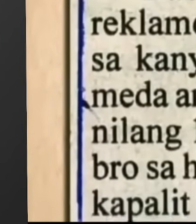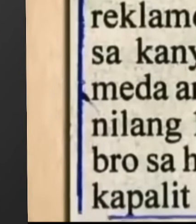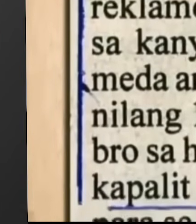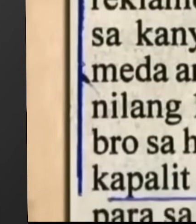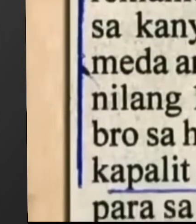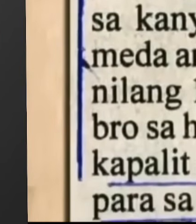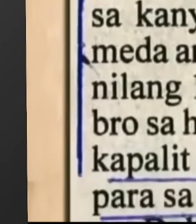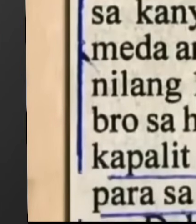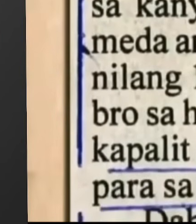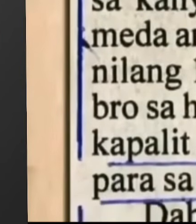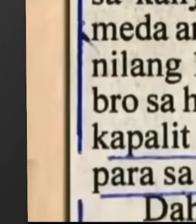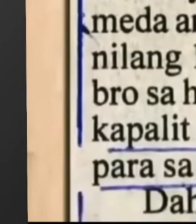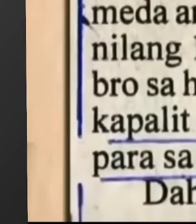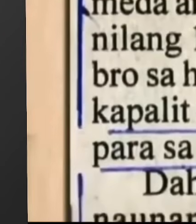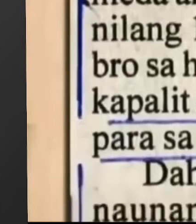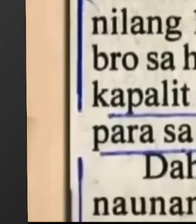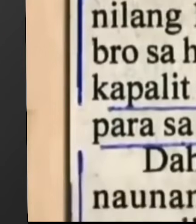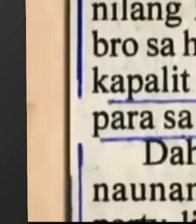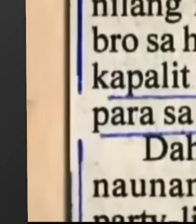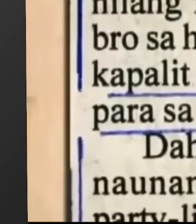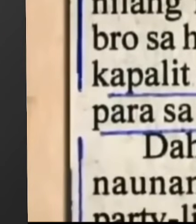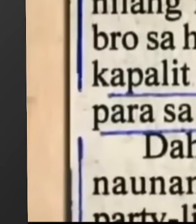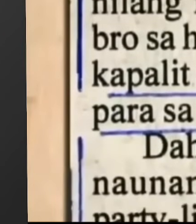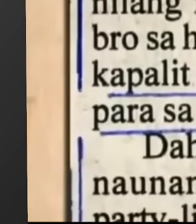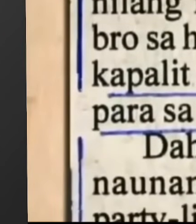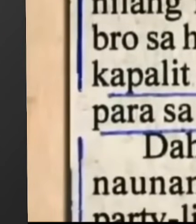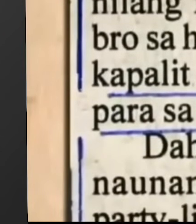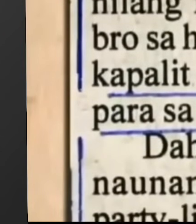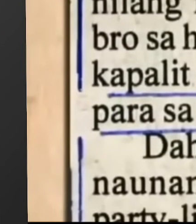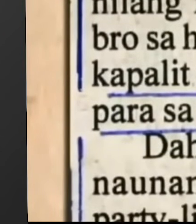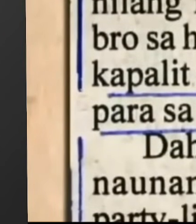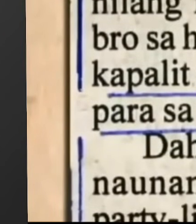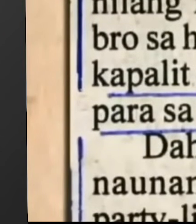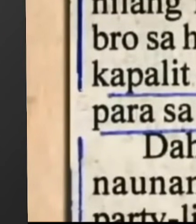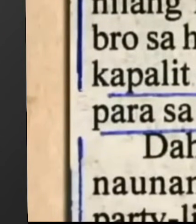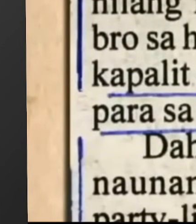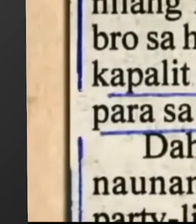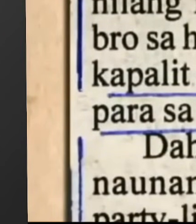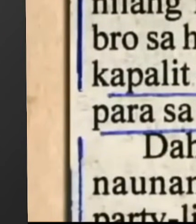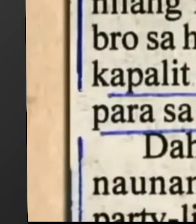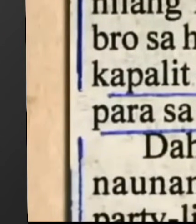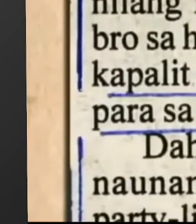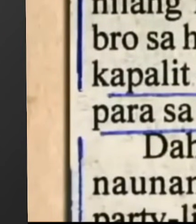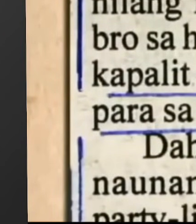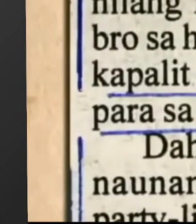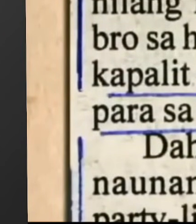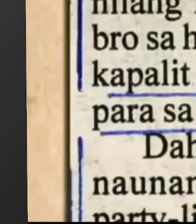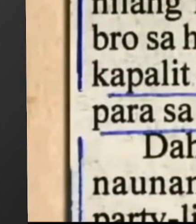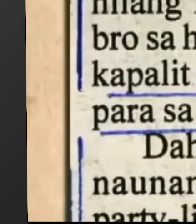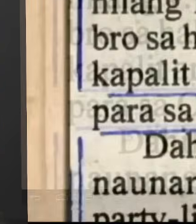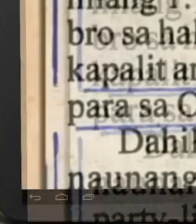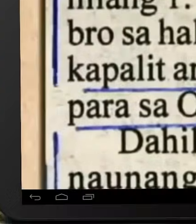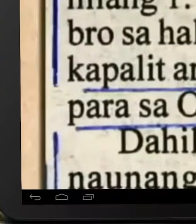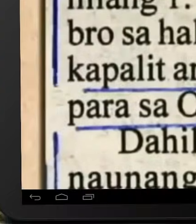Almeda ang bawat boto ng kanilang 1.7 milyong miyembro sa halagang 7 piso kada